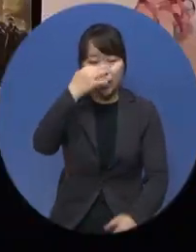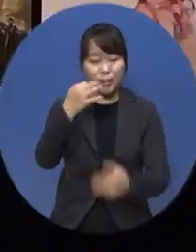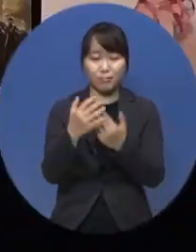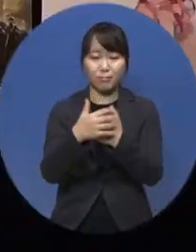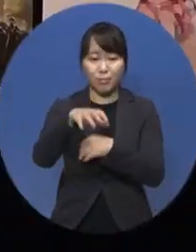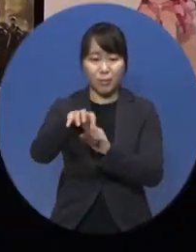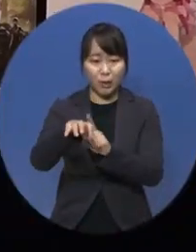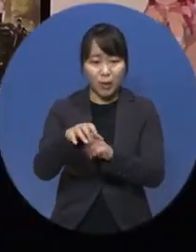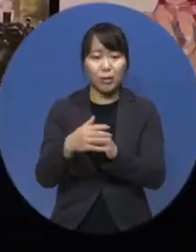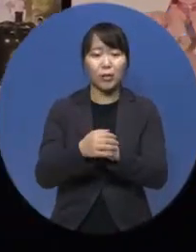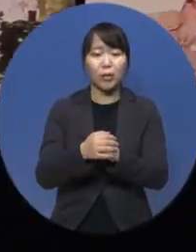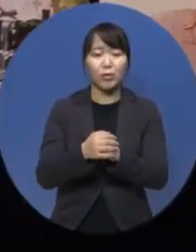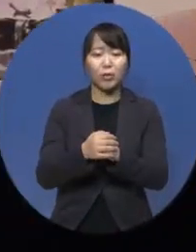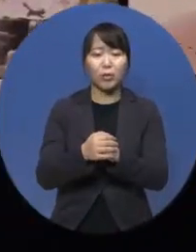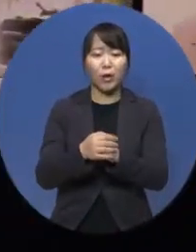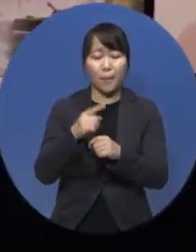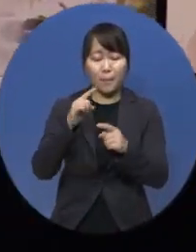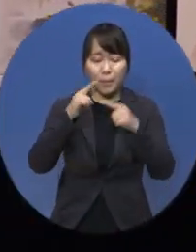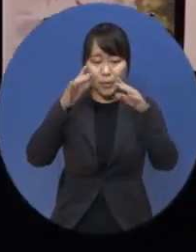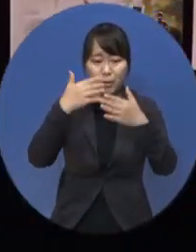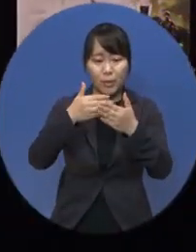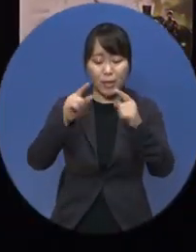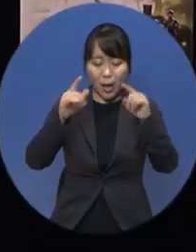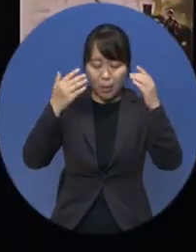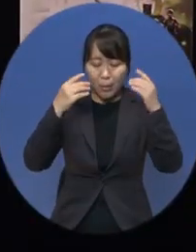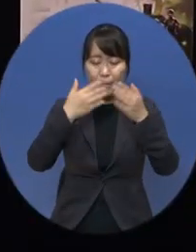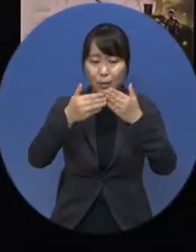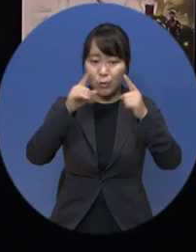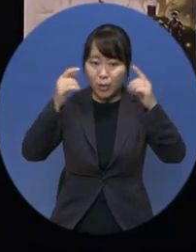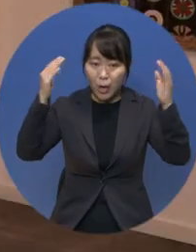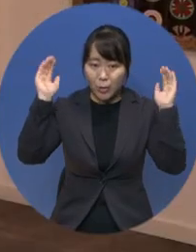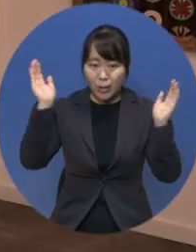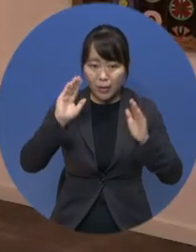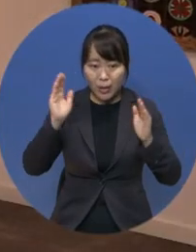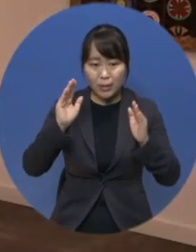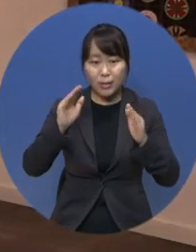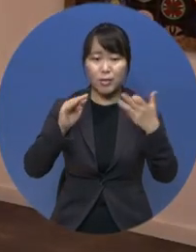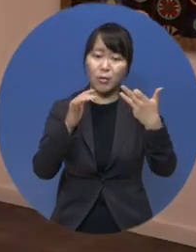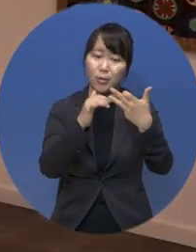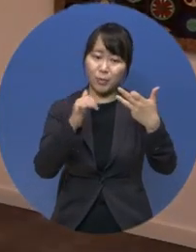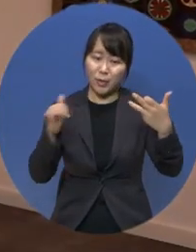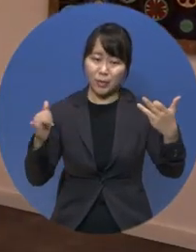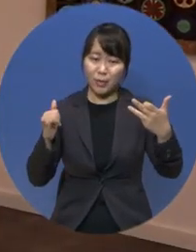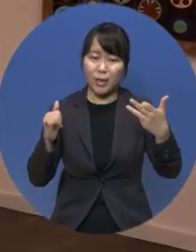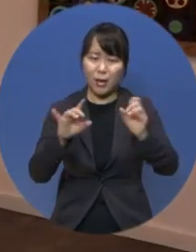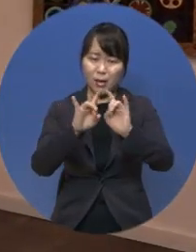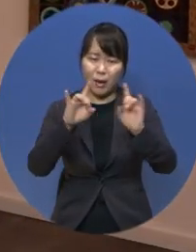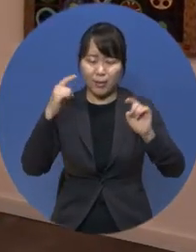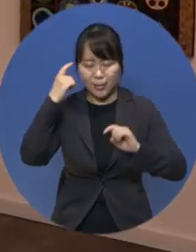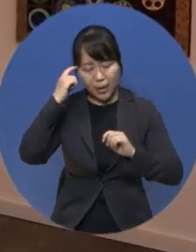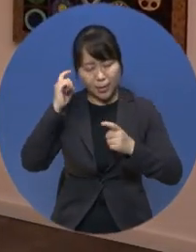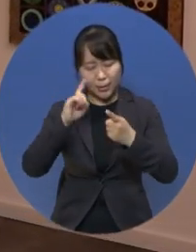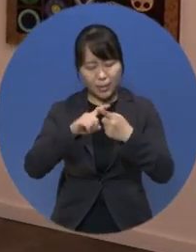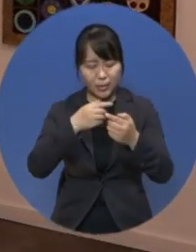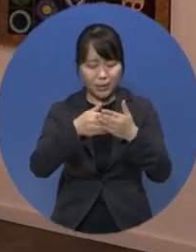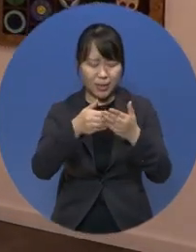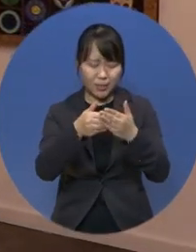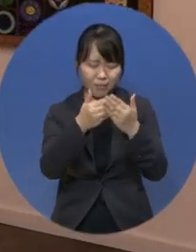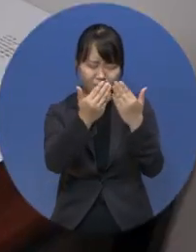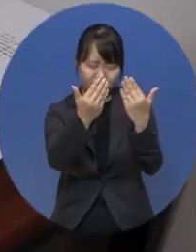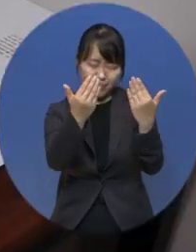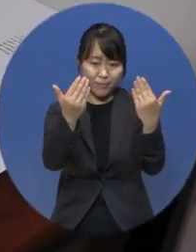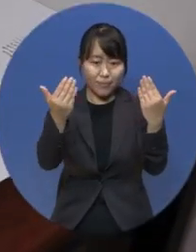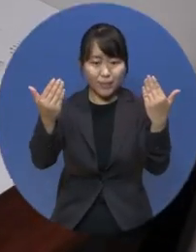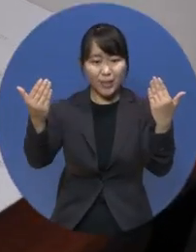전남지역 미술대학에서 재학 중인 학생 작가 18명을 각자의 미술 세계를 한 자리에 펼쳐 논